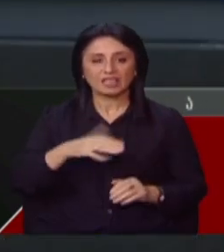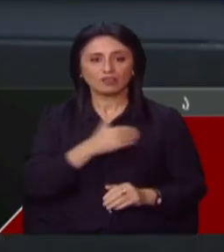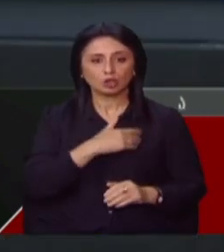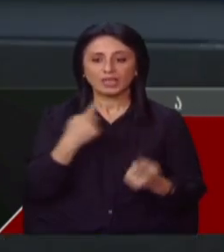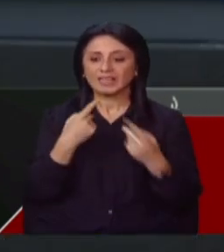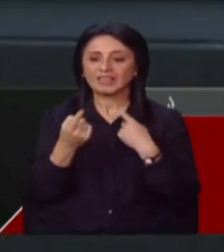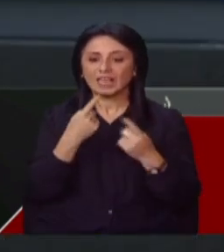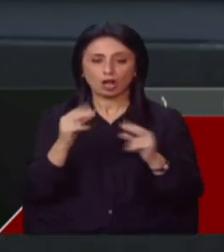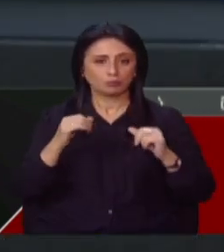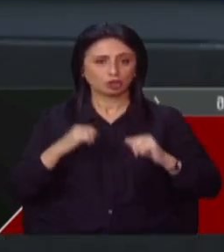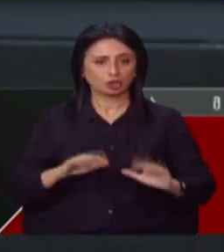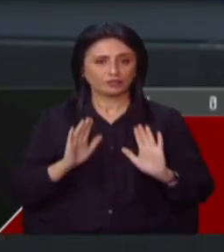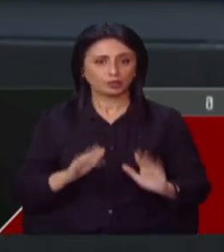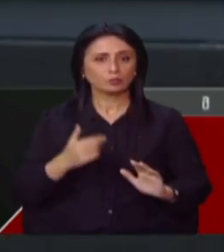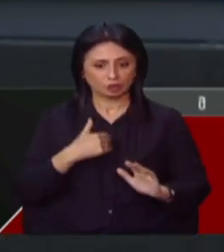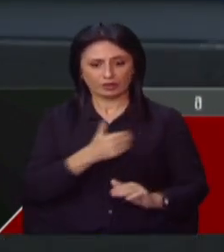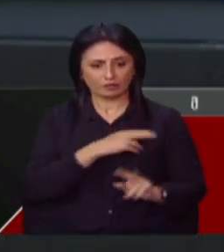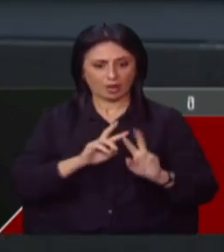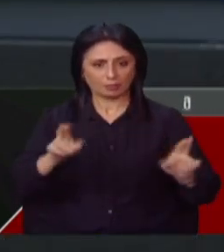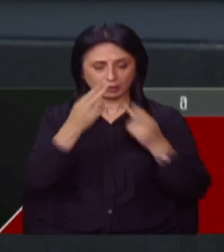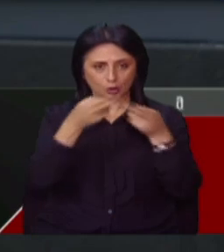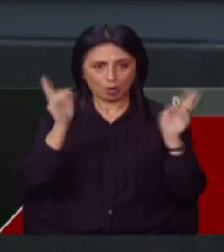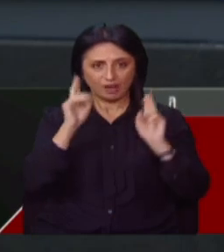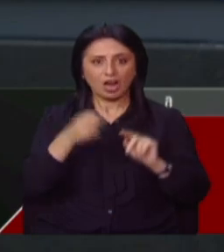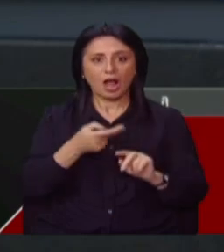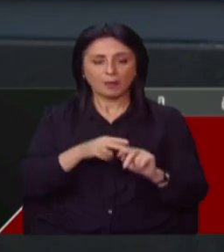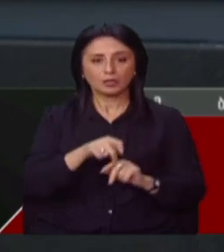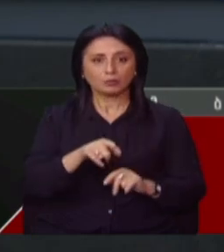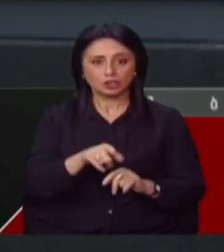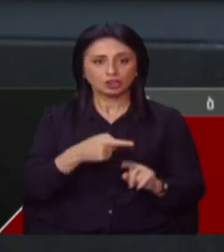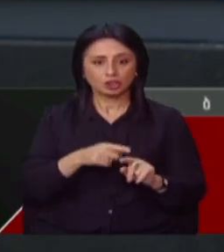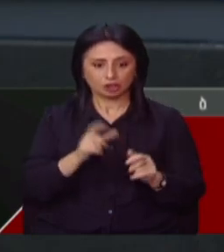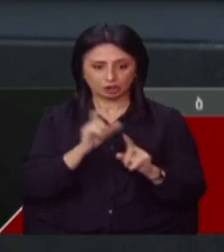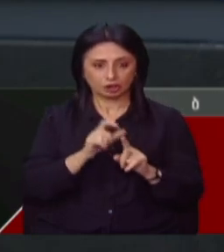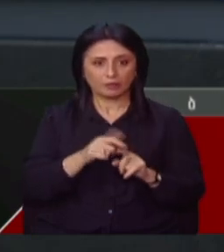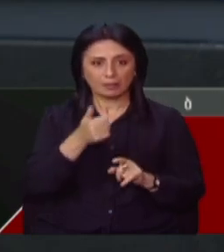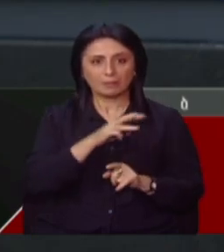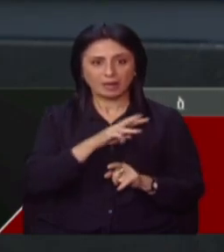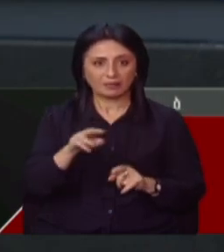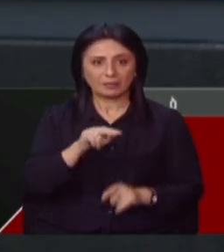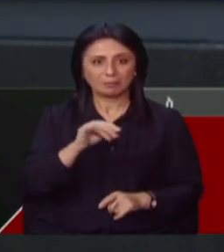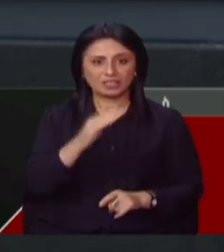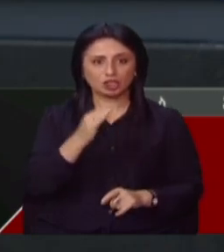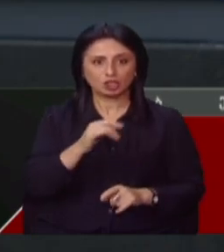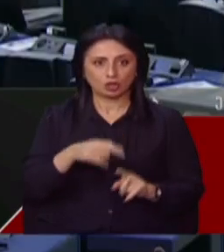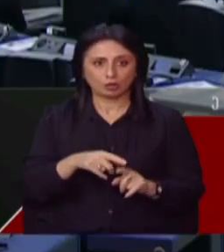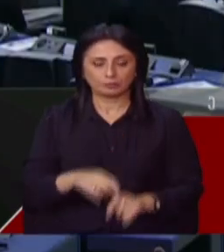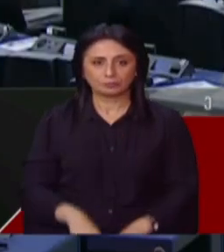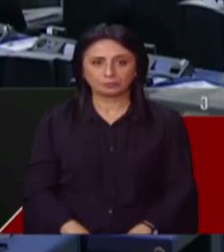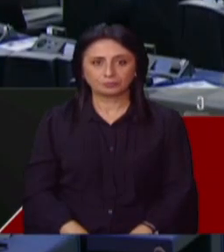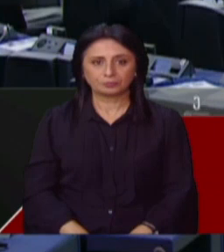სურს დიალოგი და მშვიდობა. ჩვენც ეს გვინდა სლოვაკეთში. სწორედ ამიტომ ეს როლა სლოვაკეთის პრემიერ-მინისტრ ფიცოს